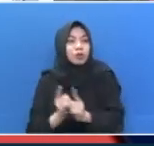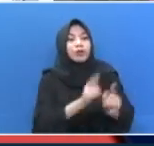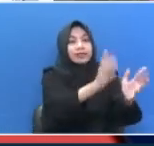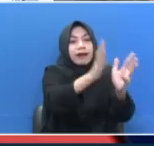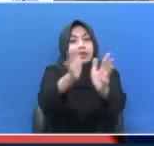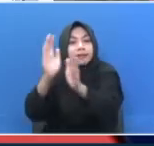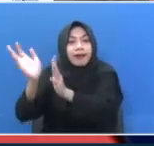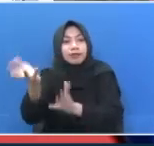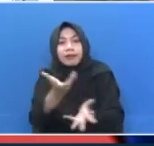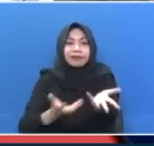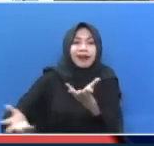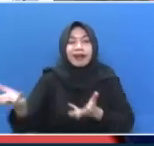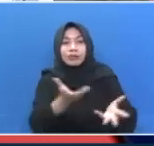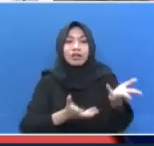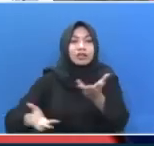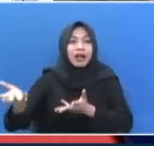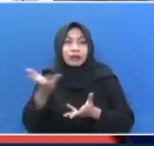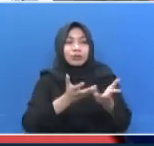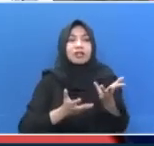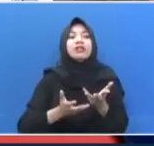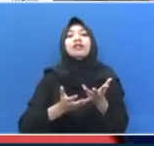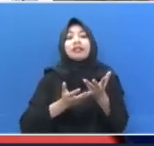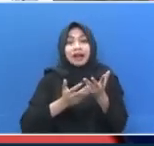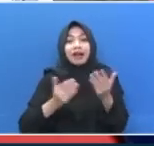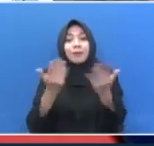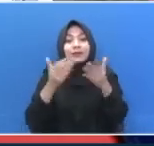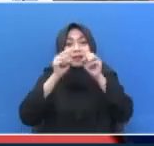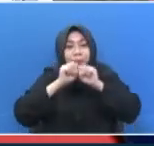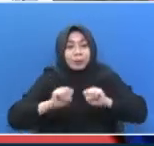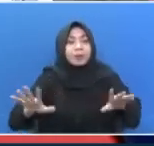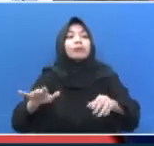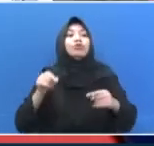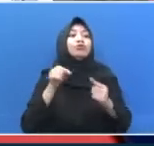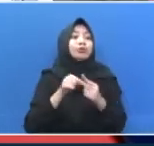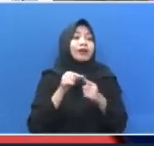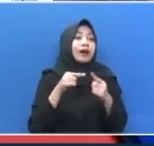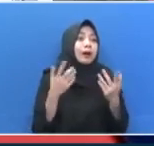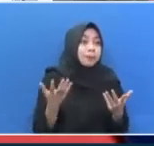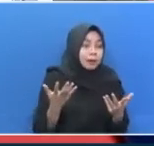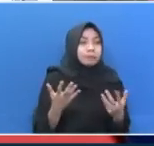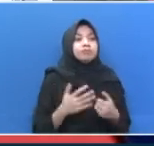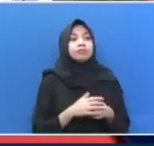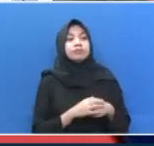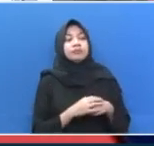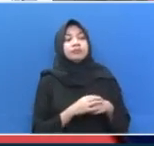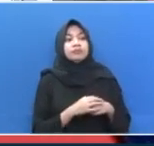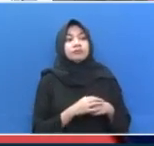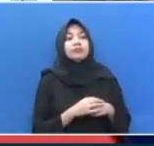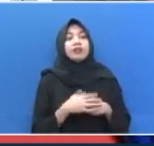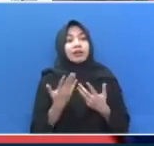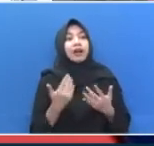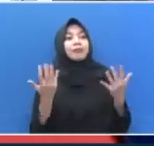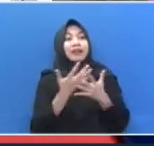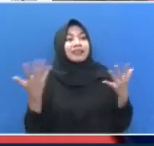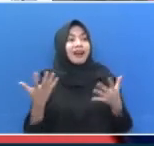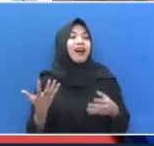sama yang lain ini pesan politik ke bawah adalah bahwa masyarakat di bawah grass root jadi sekalipun mereka itu beda pilihan